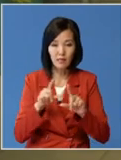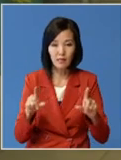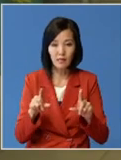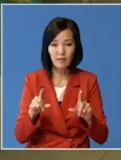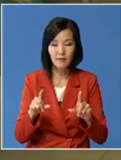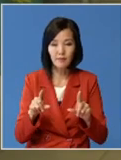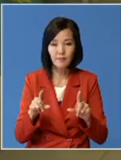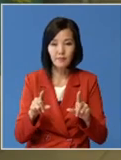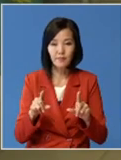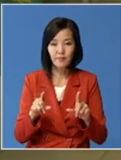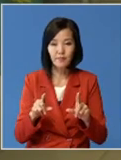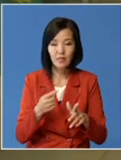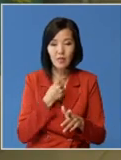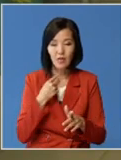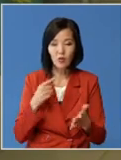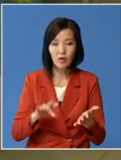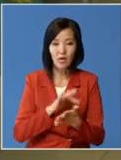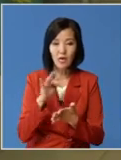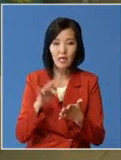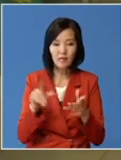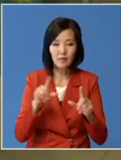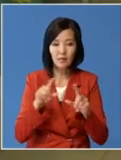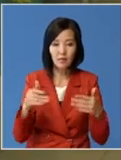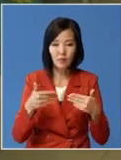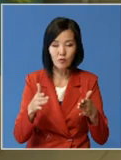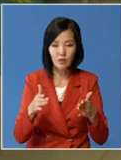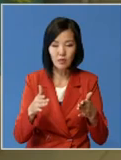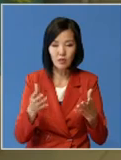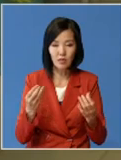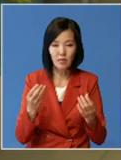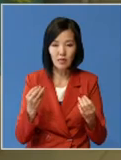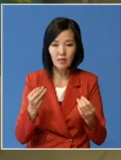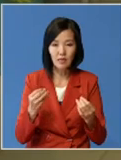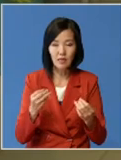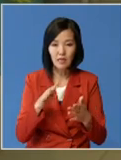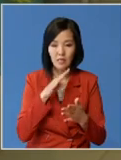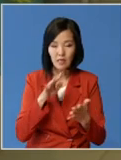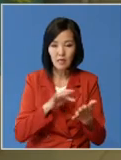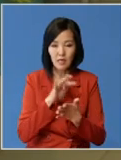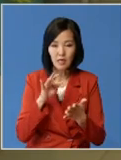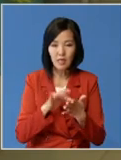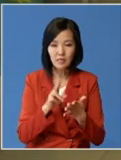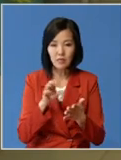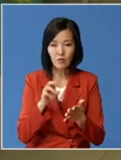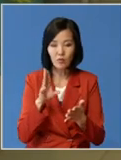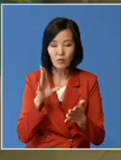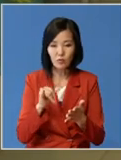Бұл жерде Талдықорған қаласының мектеп түлектері, сонымен қатар Текелі қаласы, Көксу,